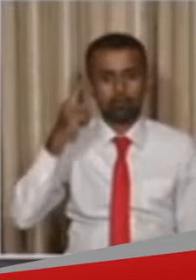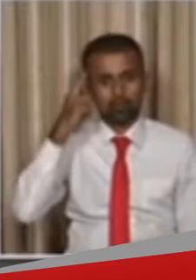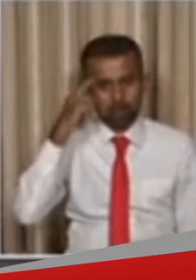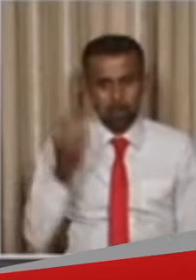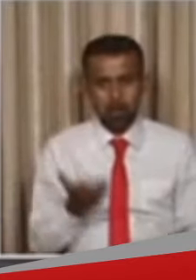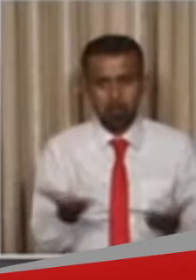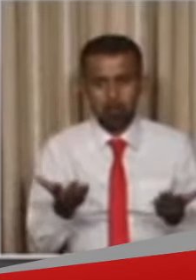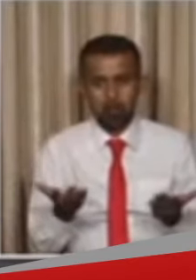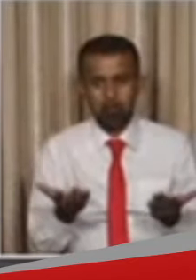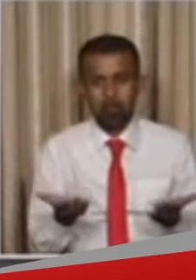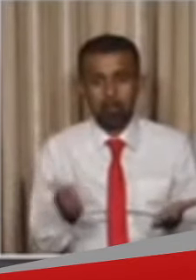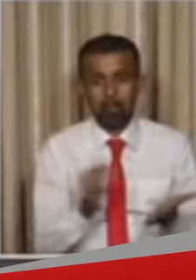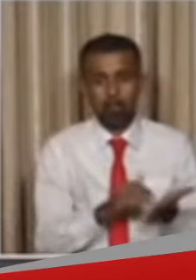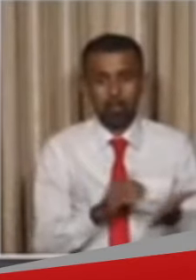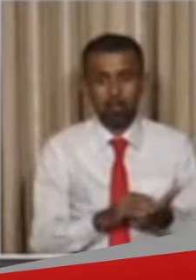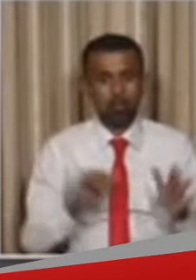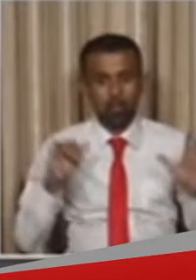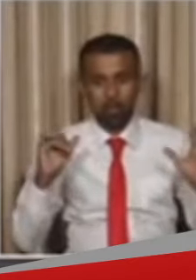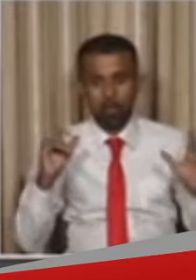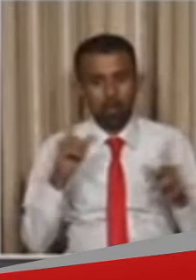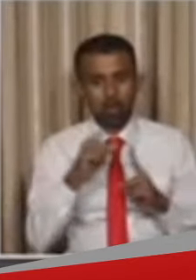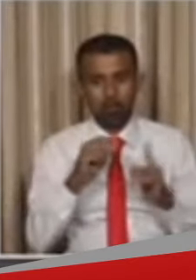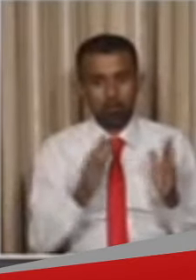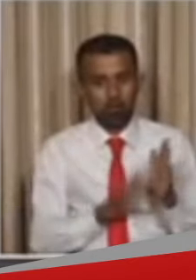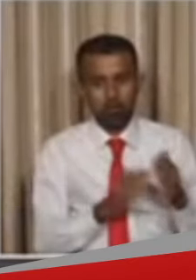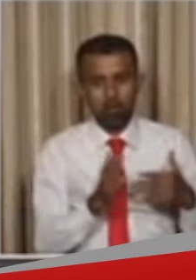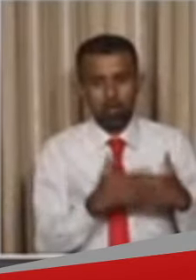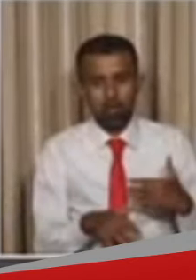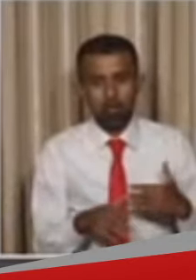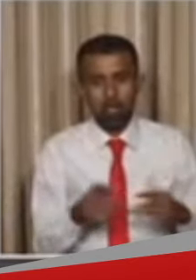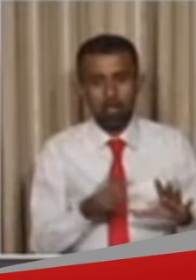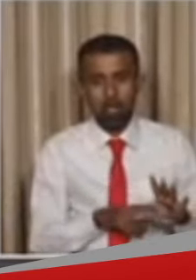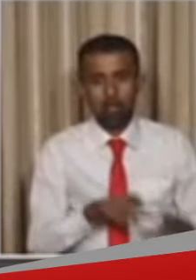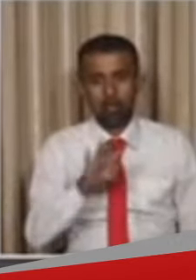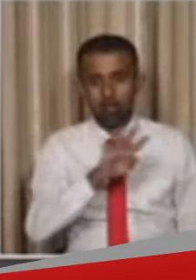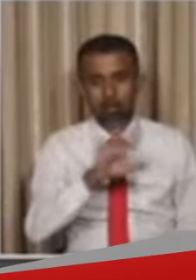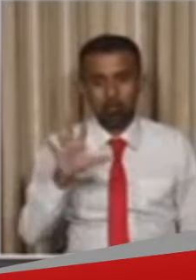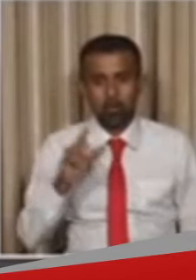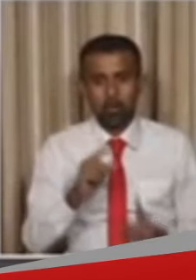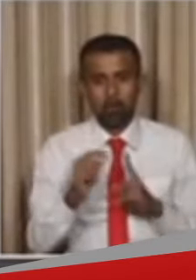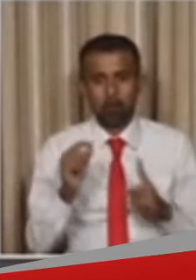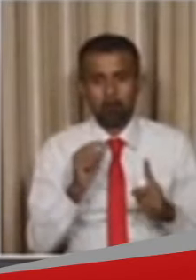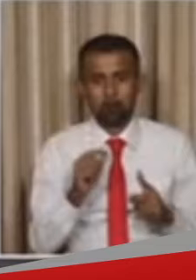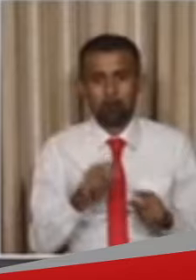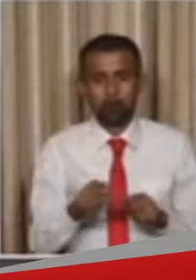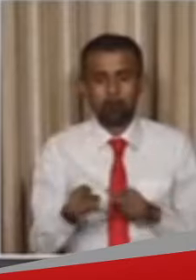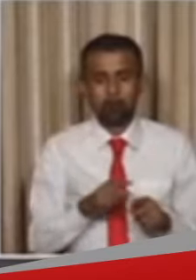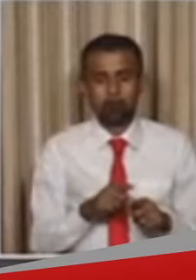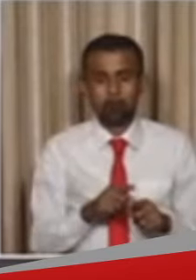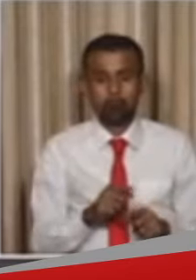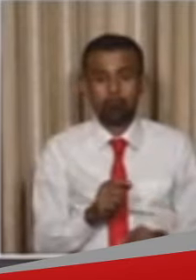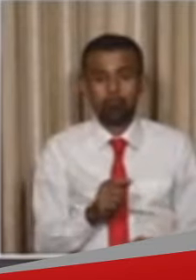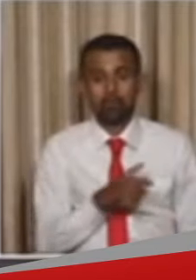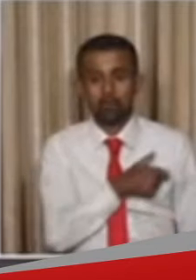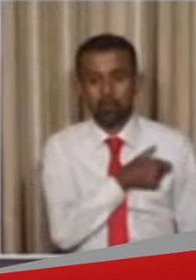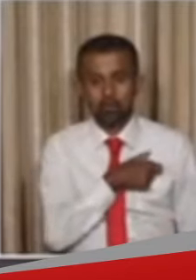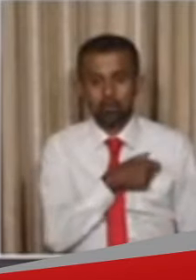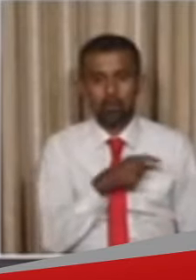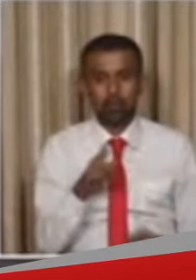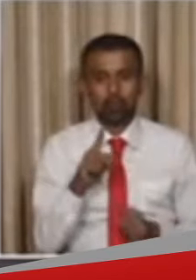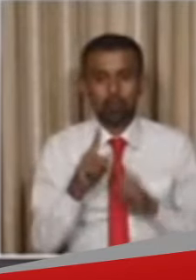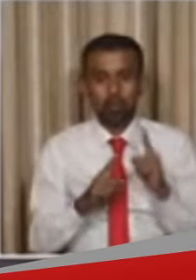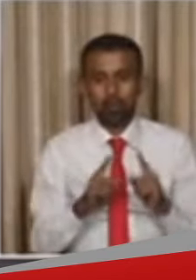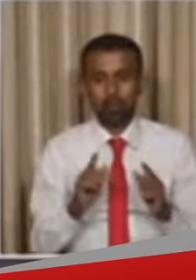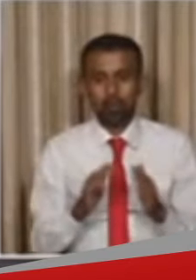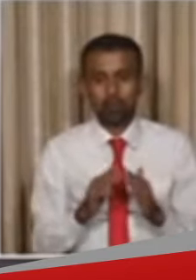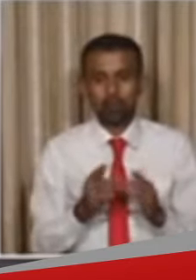6 පාරක් මේ රට යගමැතිකම කරලා අවුරුදු 45ක් පාර්ලිමේන්තුවේ ඉඳලා මේ වගේ ජේෂ්ඨ නායකයෙක් ඒ වගේ කතා කියන්නේ ගෙවන්න